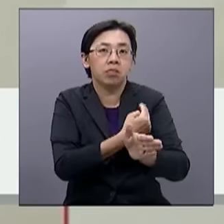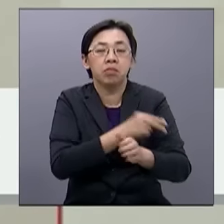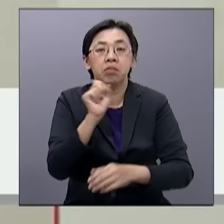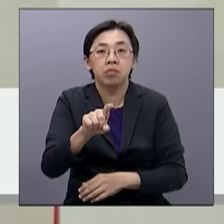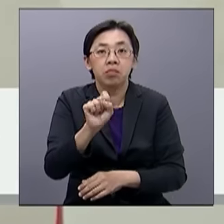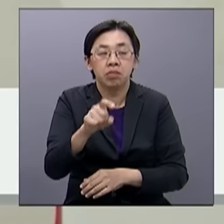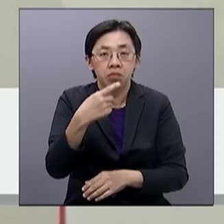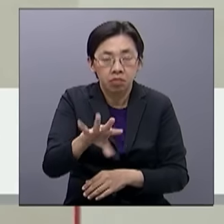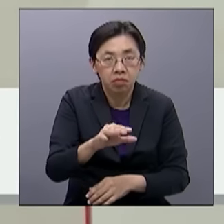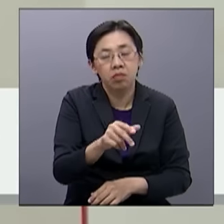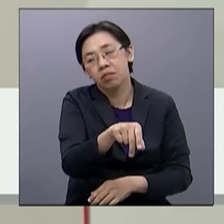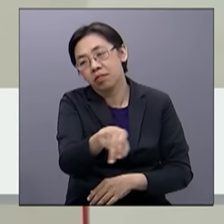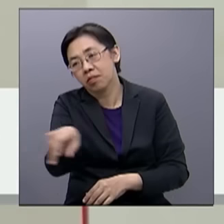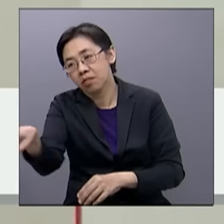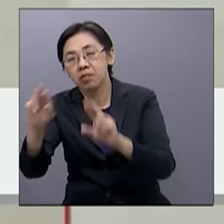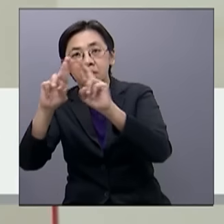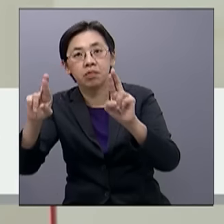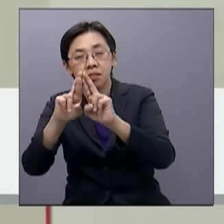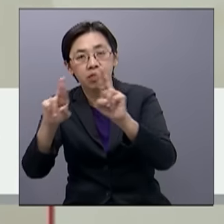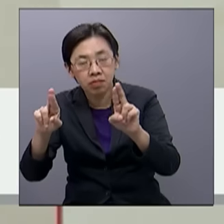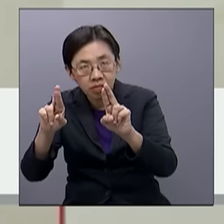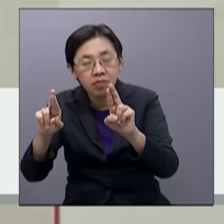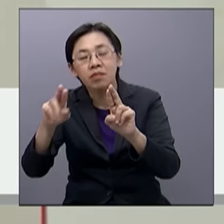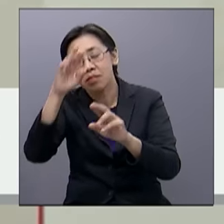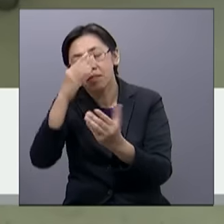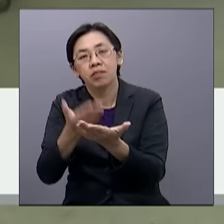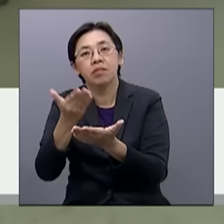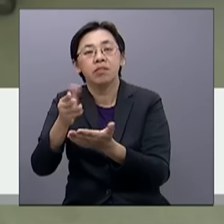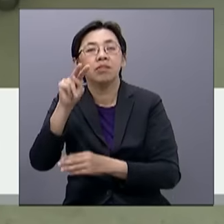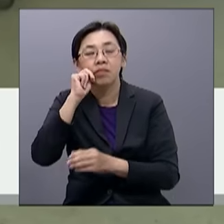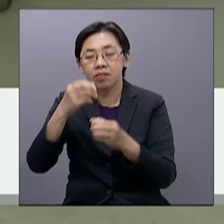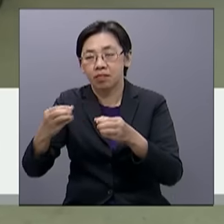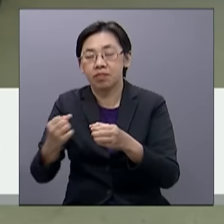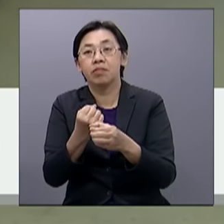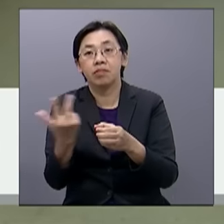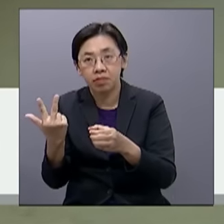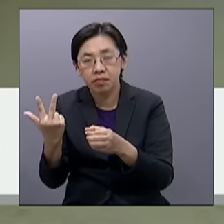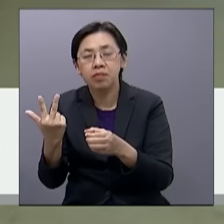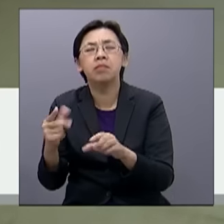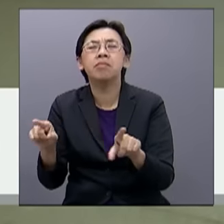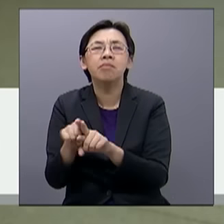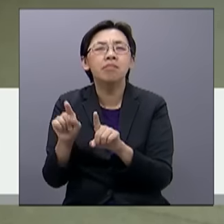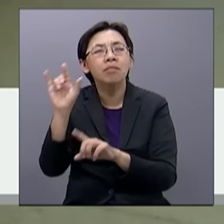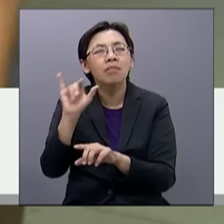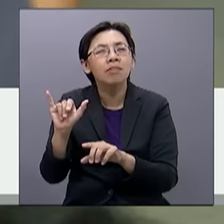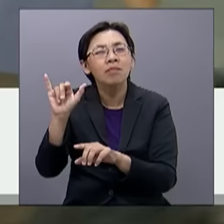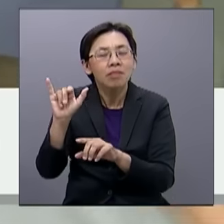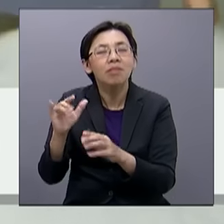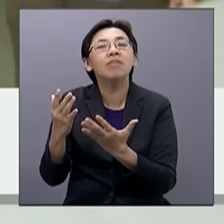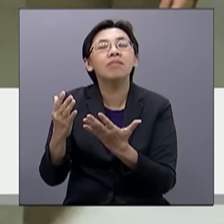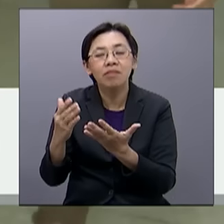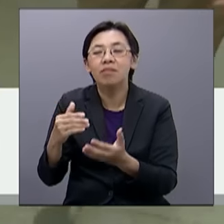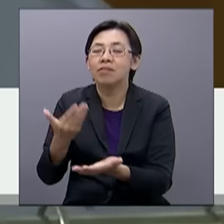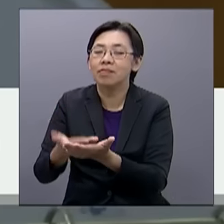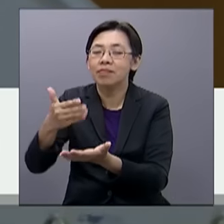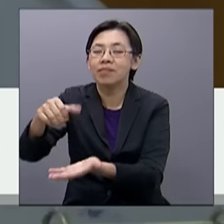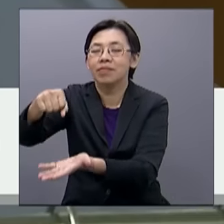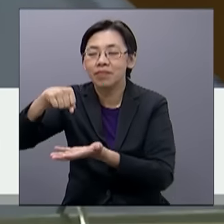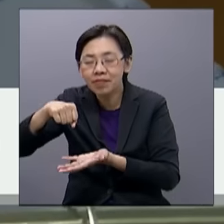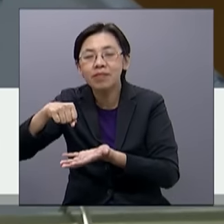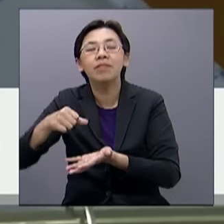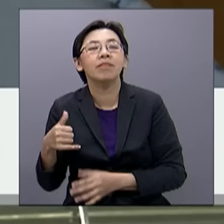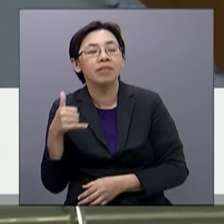ที่ร้านสะดวกซื้อน้ำ3ขวดแล้วจ่ายเงินทำทีเหมือนกับเป็นญาติผู้ป่วยที่เข้ามาเยี่ยมคนไข้และเดิน